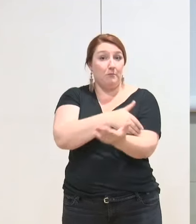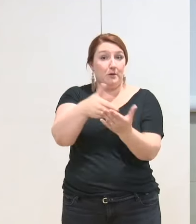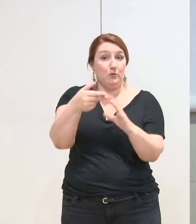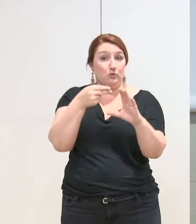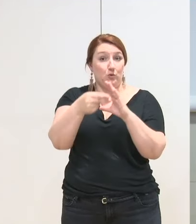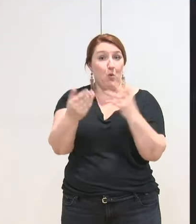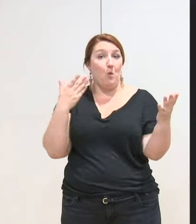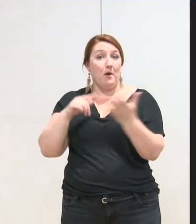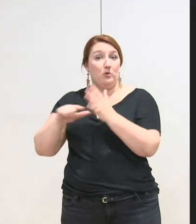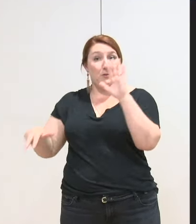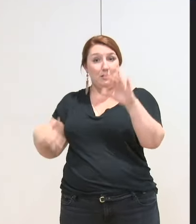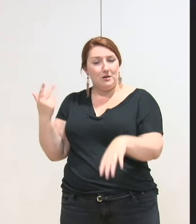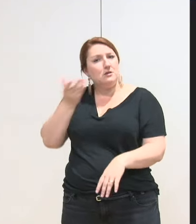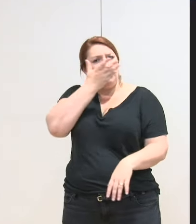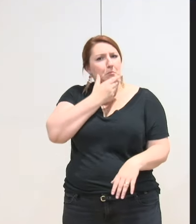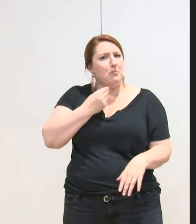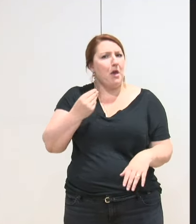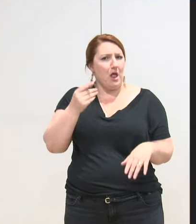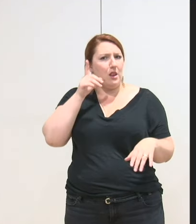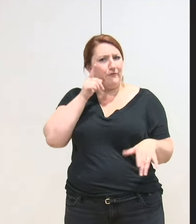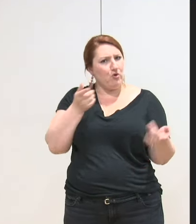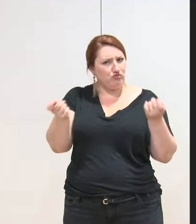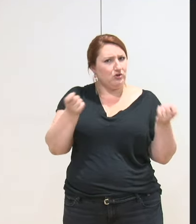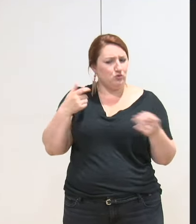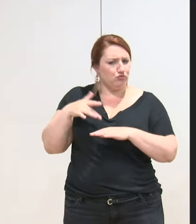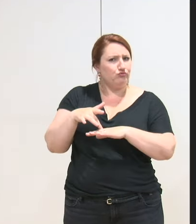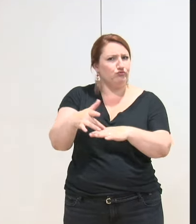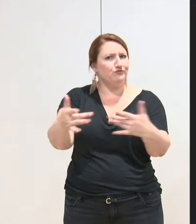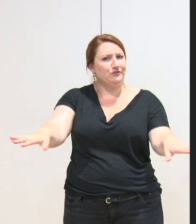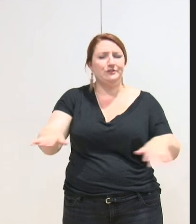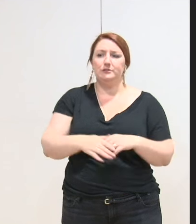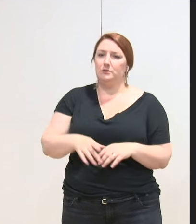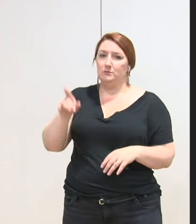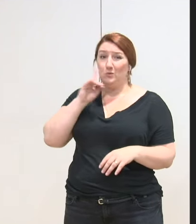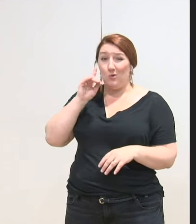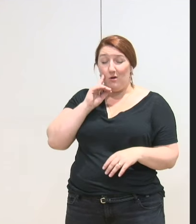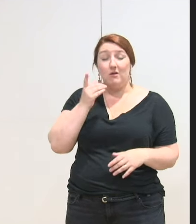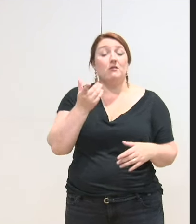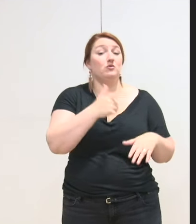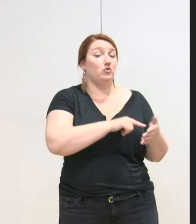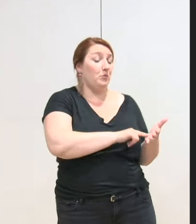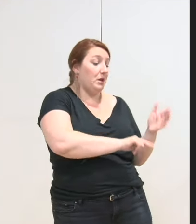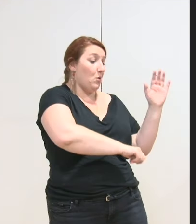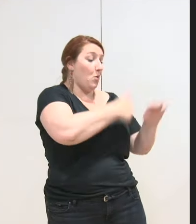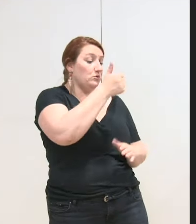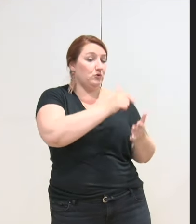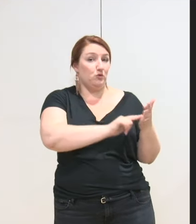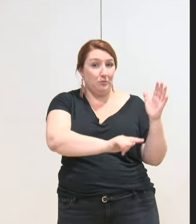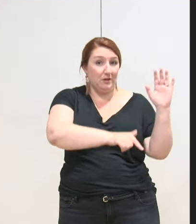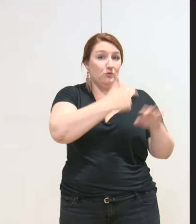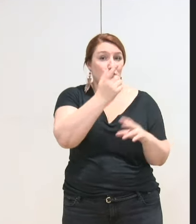2013 un bel effort de gestion a été réalisé car pour mémoire entre 2011 et 2012 c'est une augmentation de